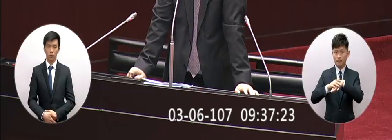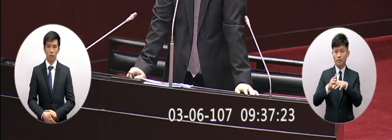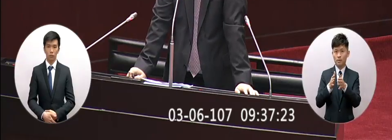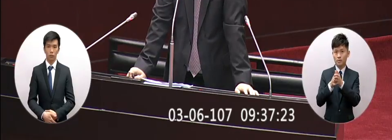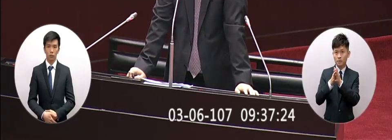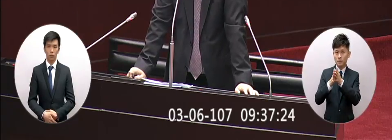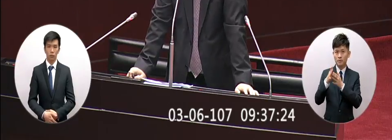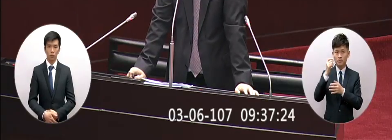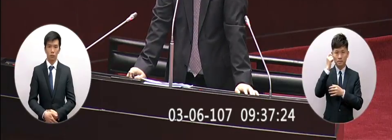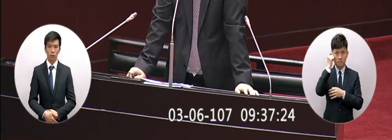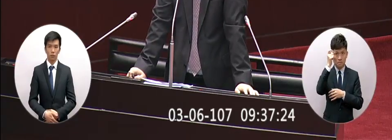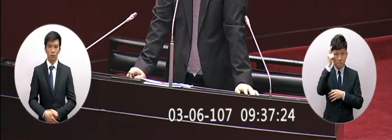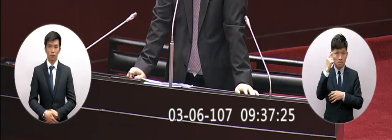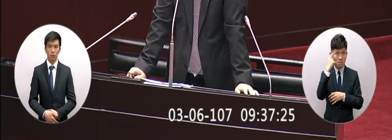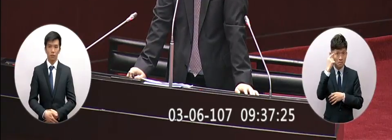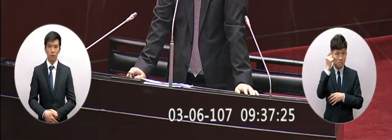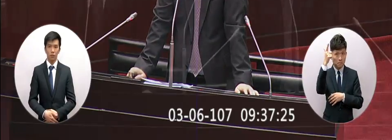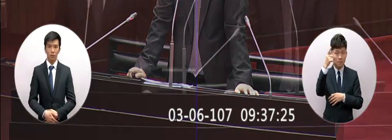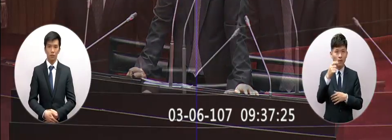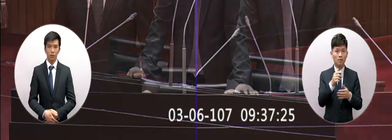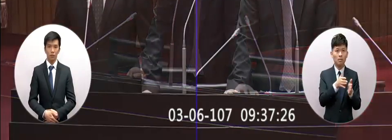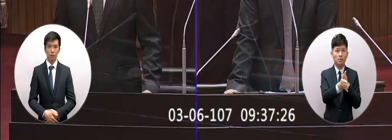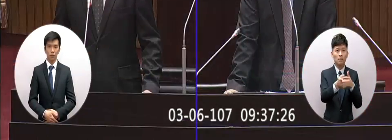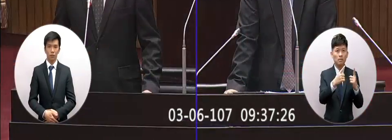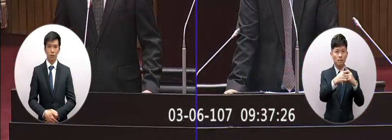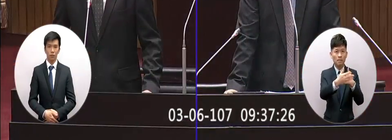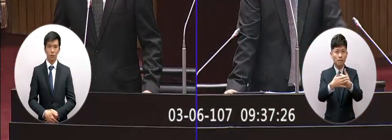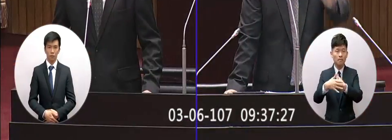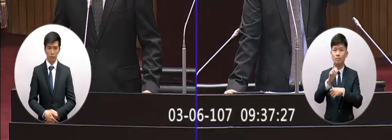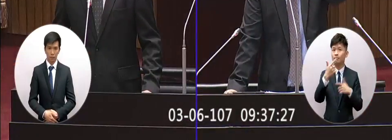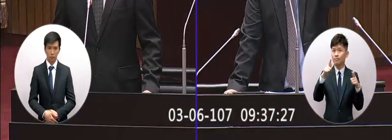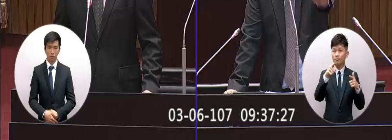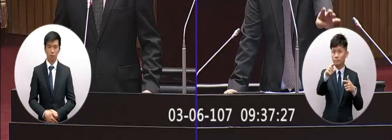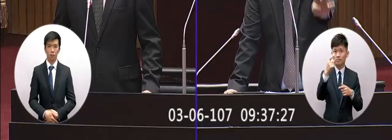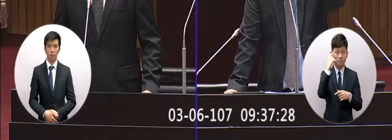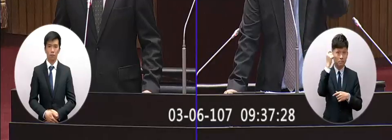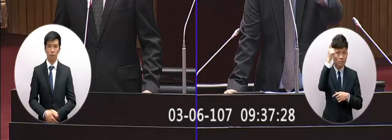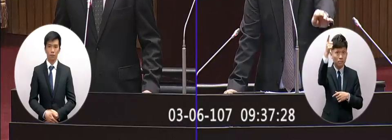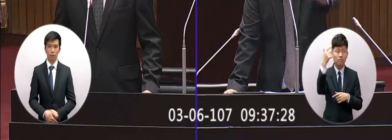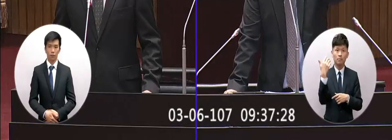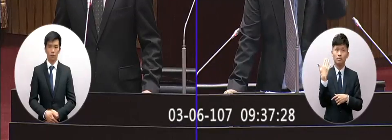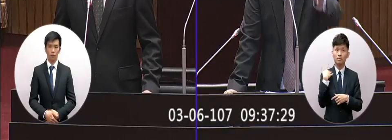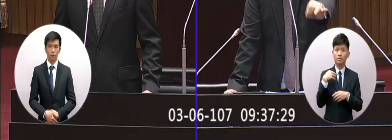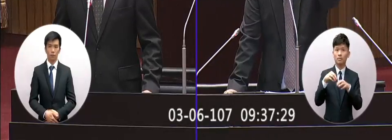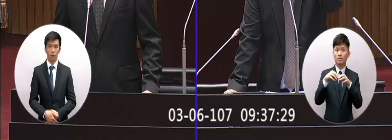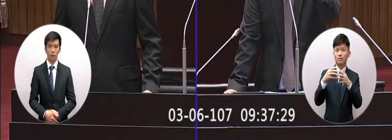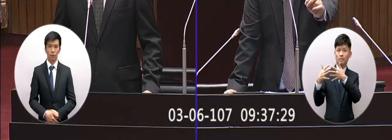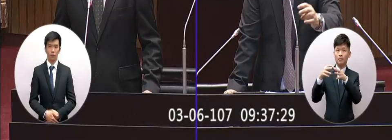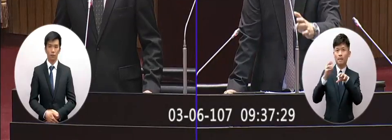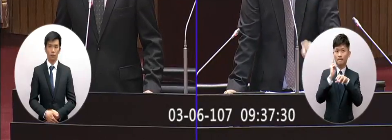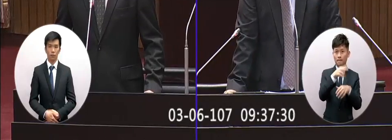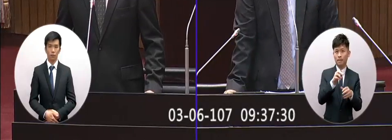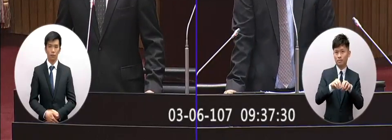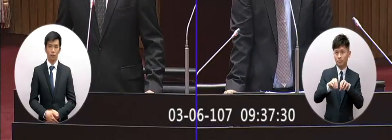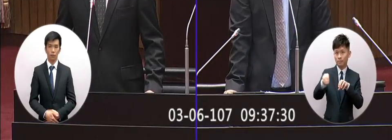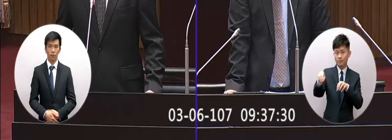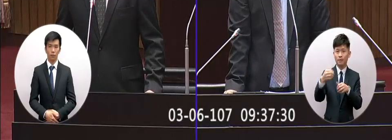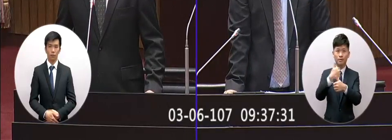呐。我认为你是一个善战者。你历任国安会秘书长、驻美代表、外交部部长、陆委会主